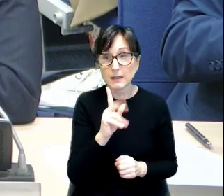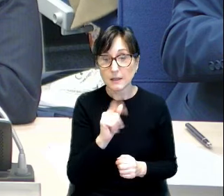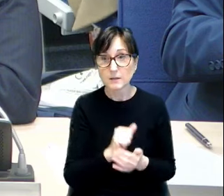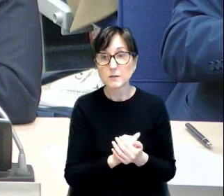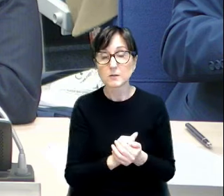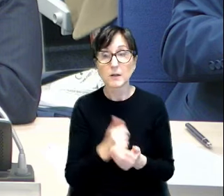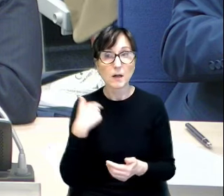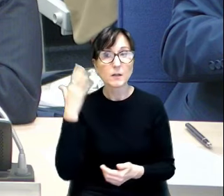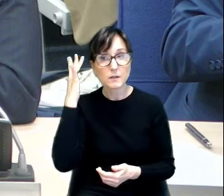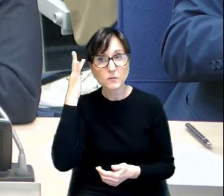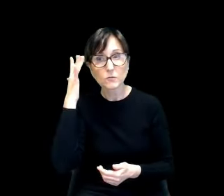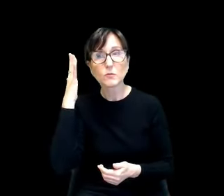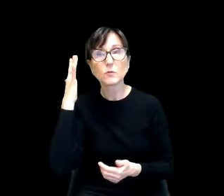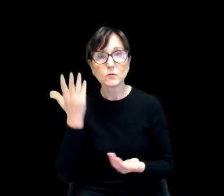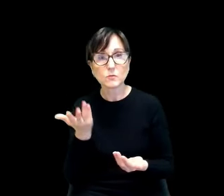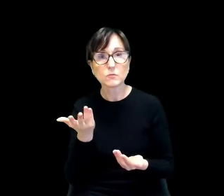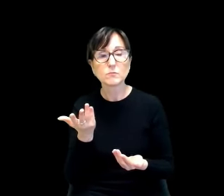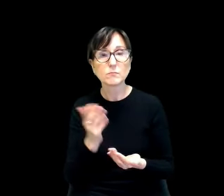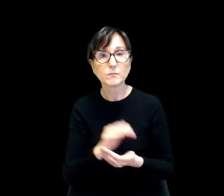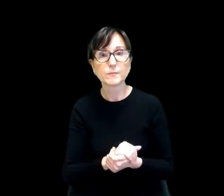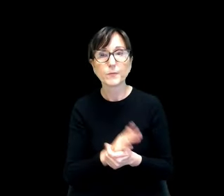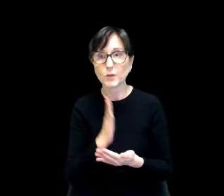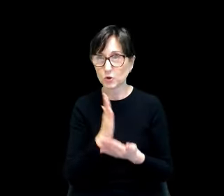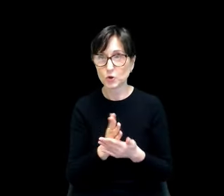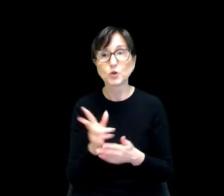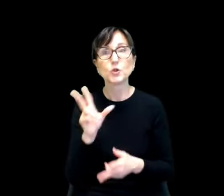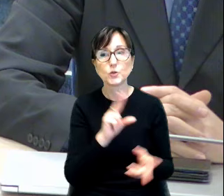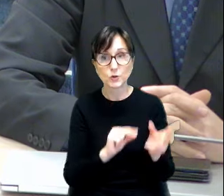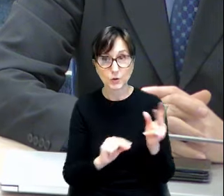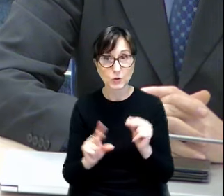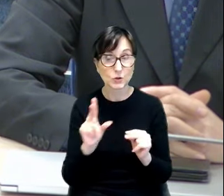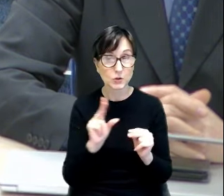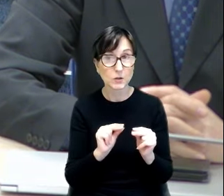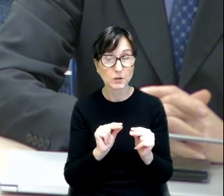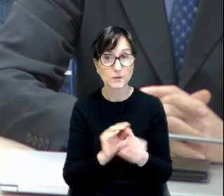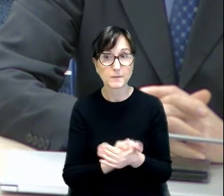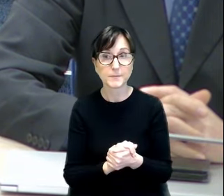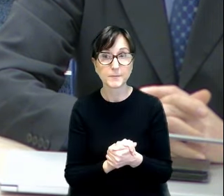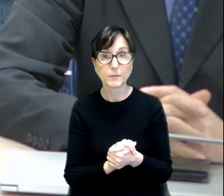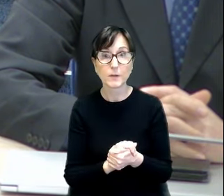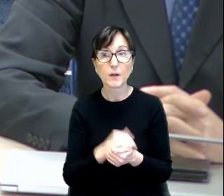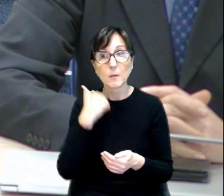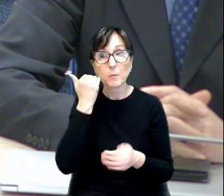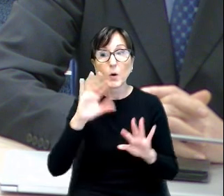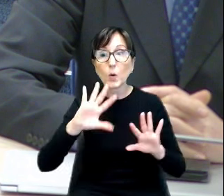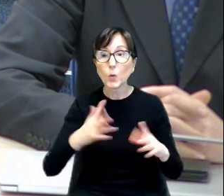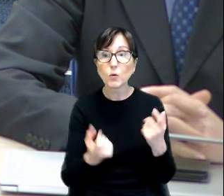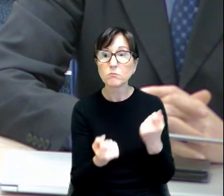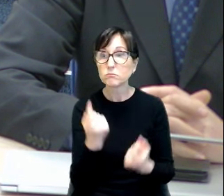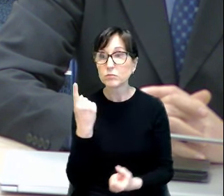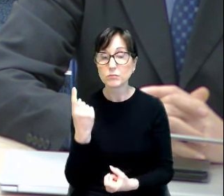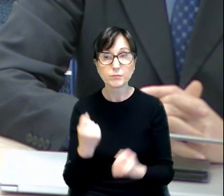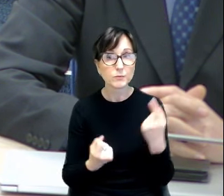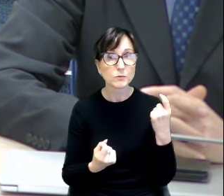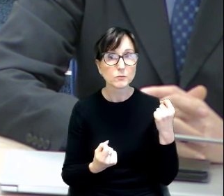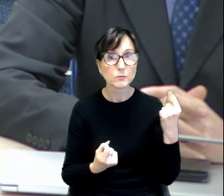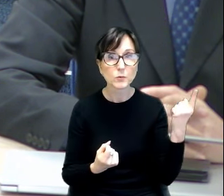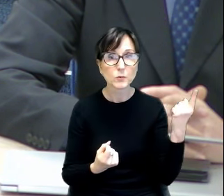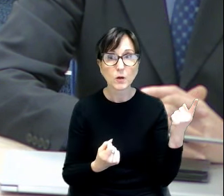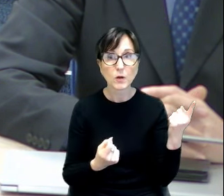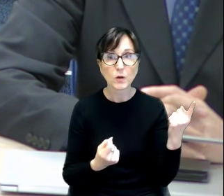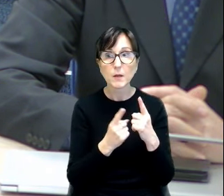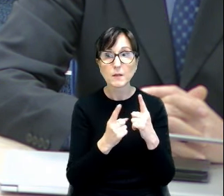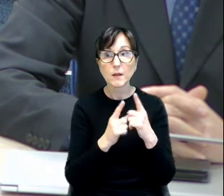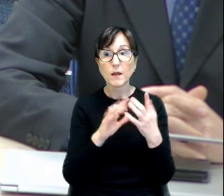galva netgi šiek tiek rizikingas tai toliau kad neatsirastų pas mus tokio domino efekto